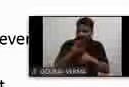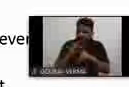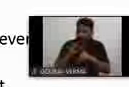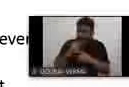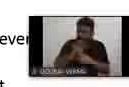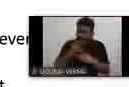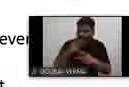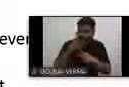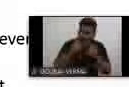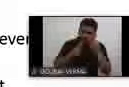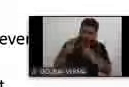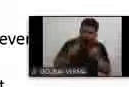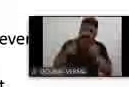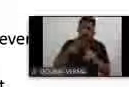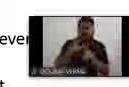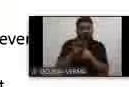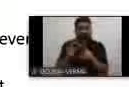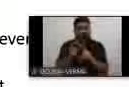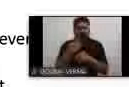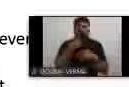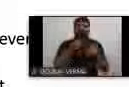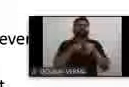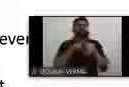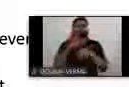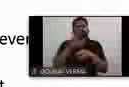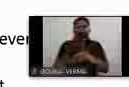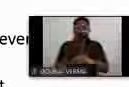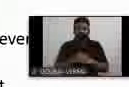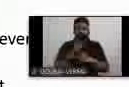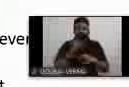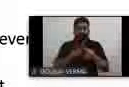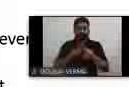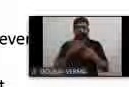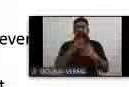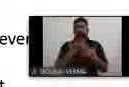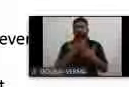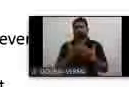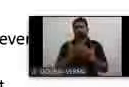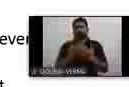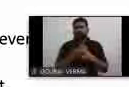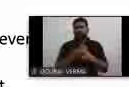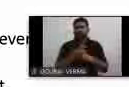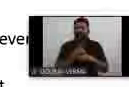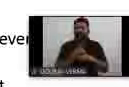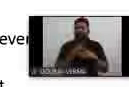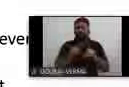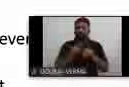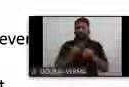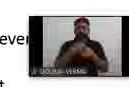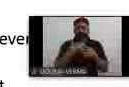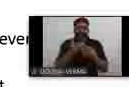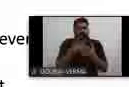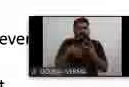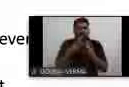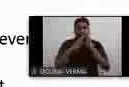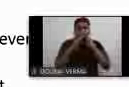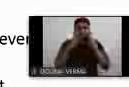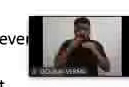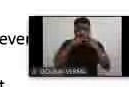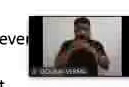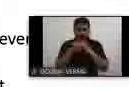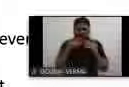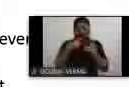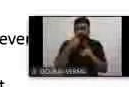देखे करना पड़ेगा. एग्जाम्पल इफ इट इज नॉट बीन डन एट द सेंटर, इफ द चाइल्ड इज कमिंग होम बेस्ड में पेरेंट्स को